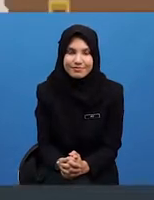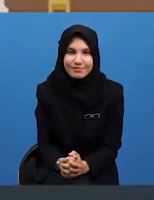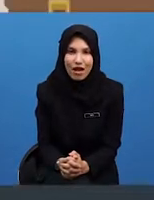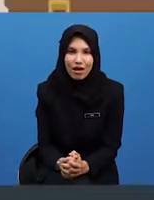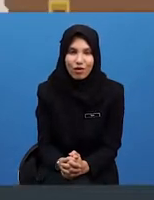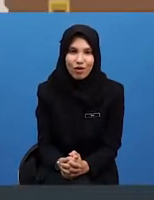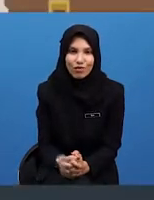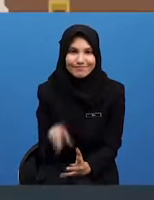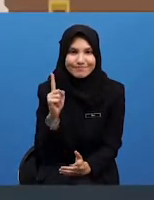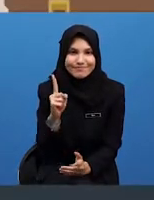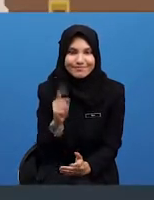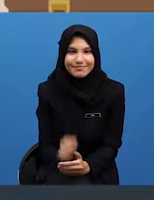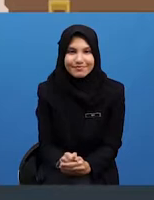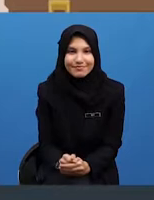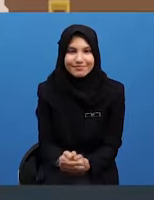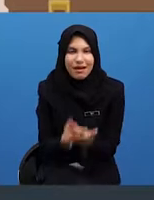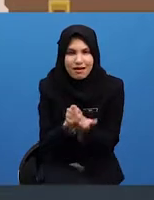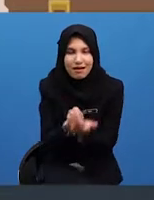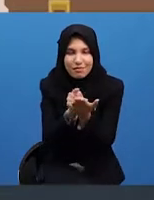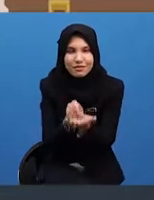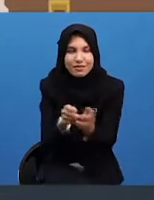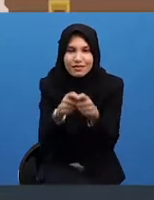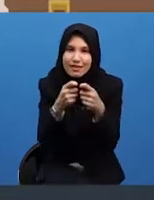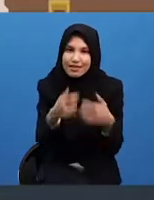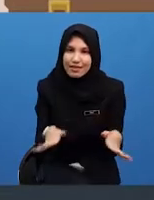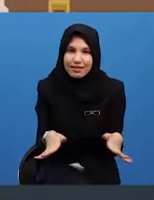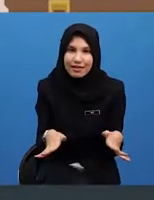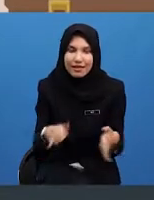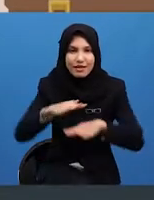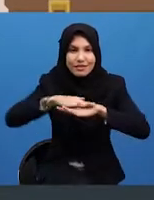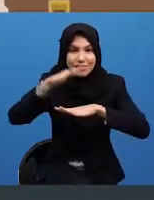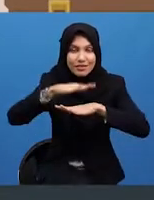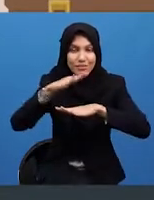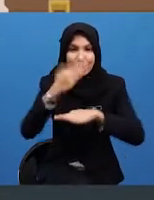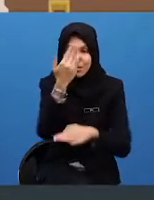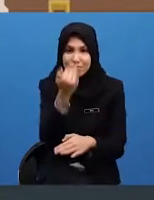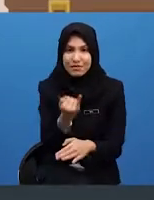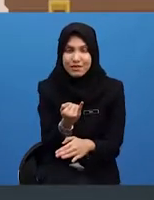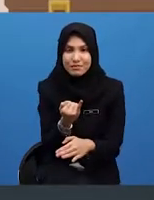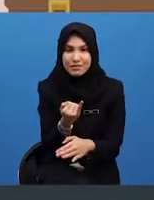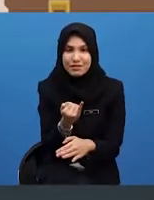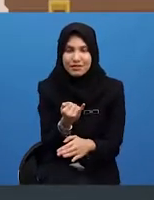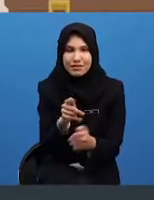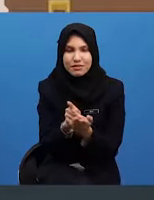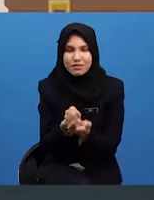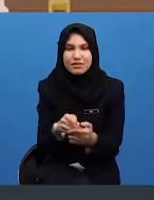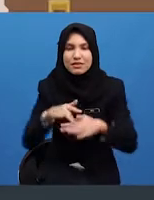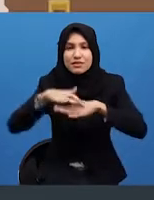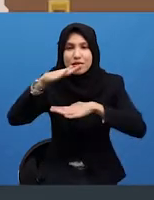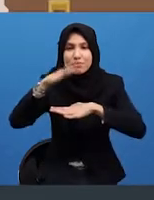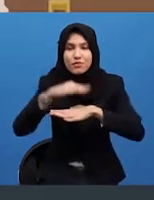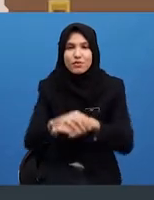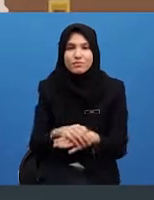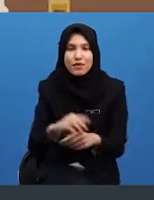Wow! Kapal selam ini telah timbul. Mengapakah kapal selam ini akan timbul